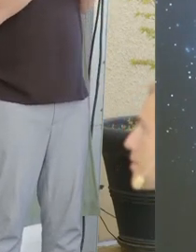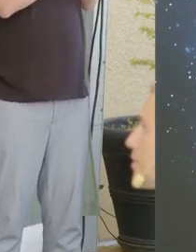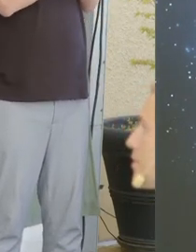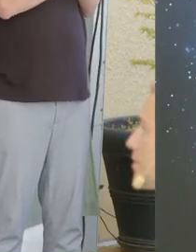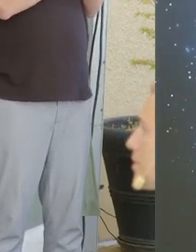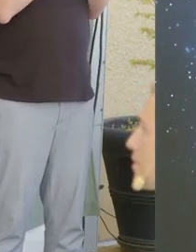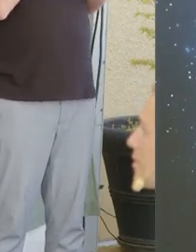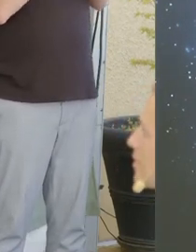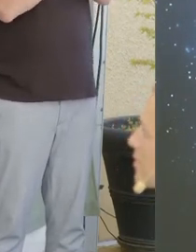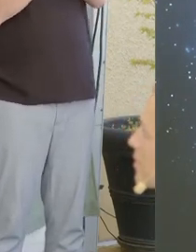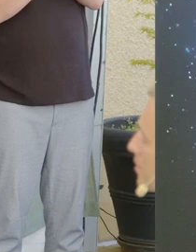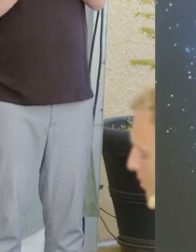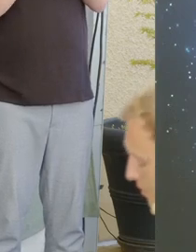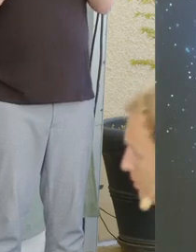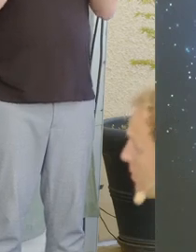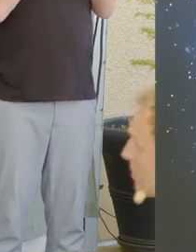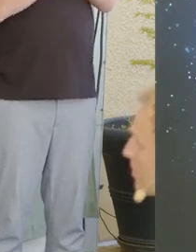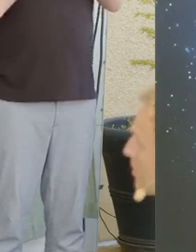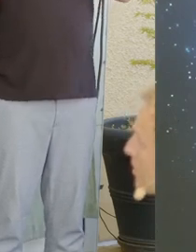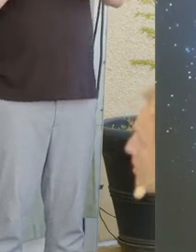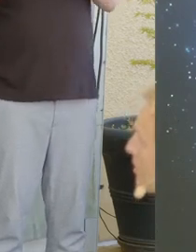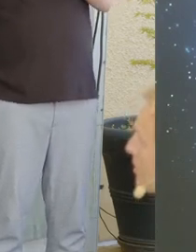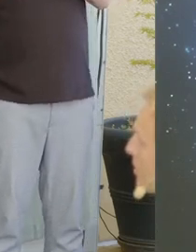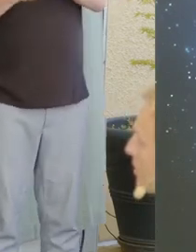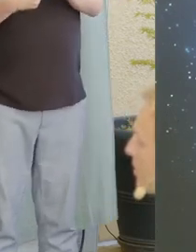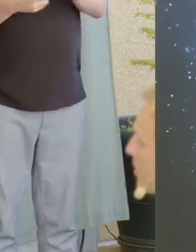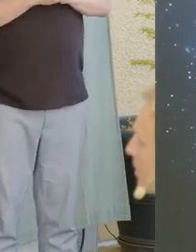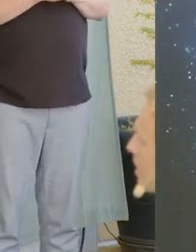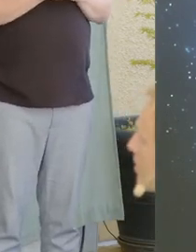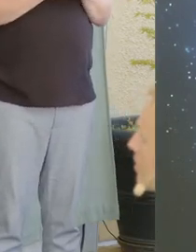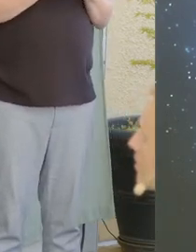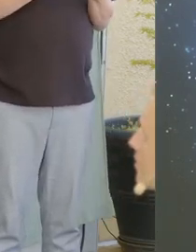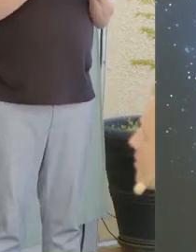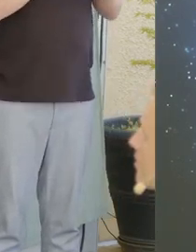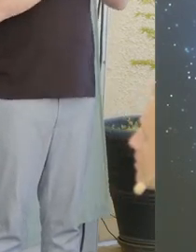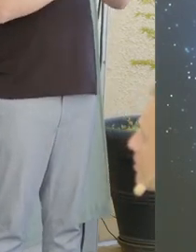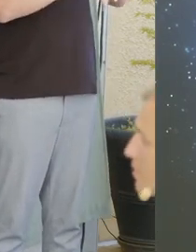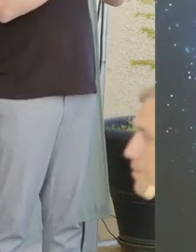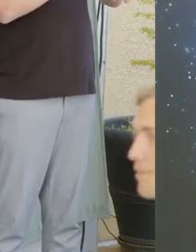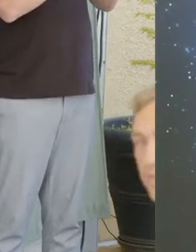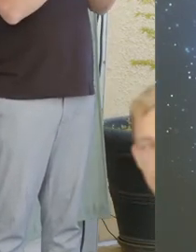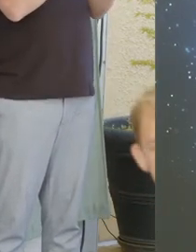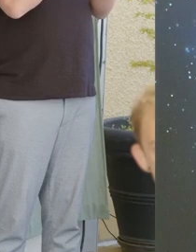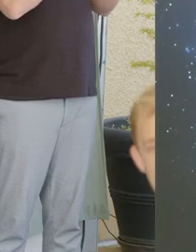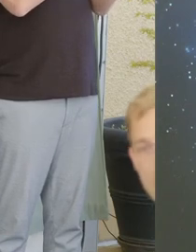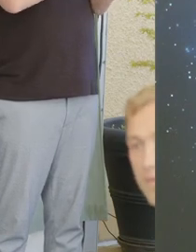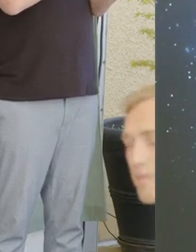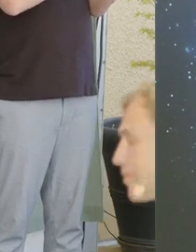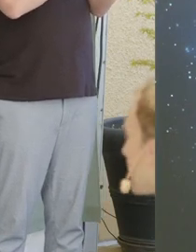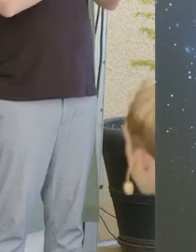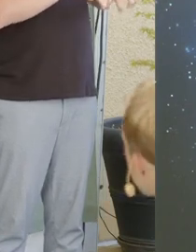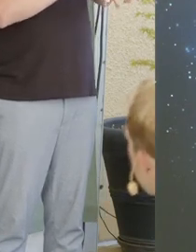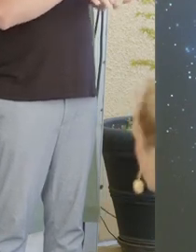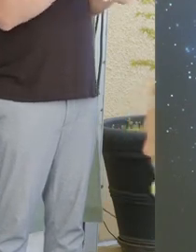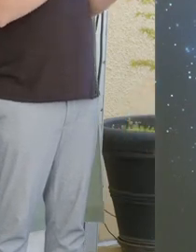Genom bland annat maskininlärning och text- och datautvinning kan forskare nu behandla till exempel textuell data på ett helt nytt sätt som